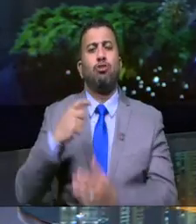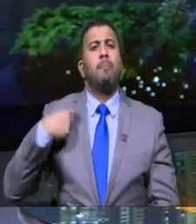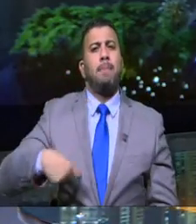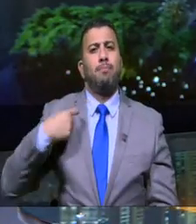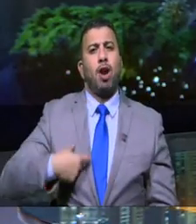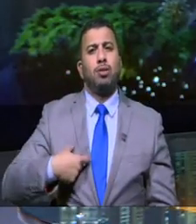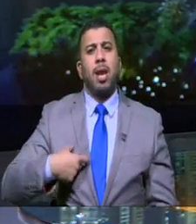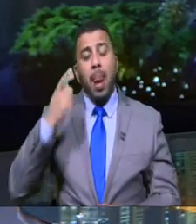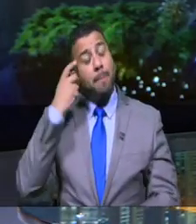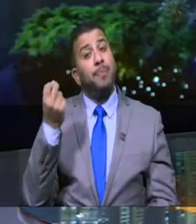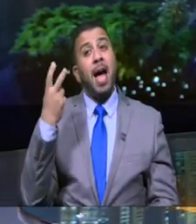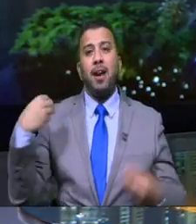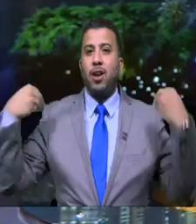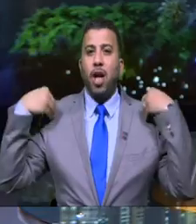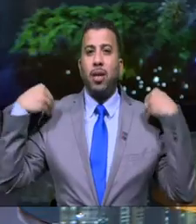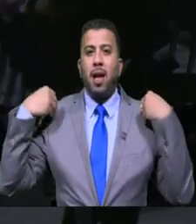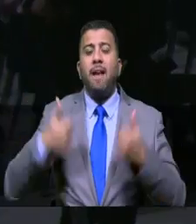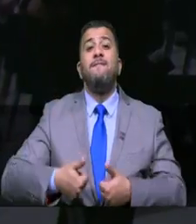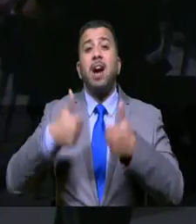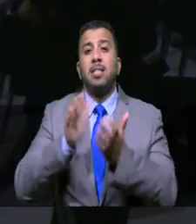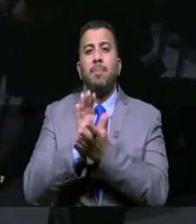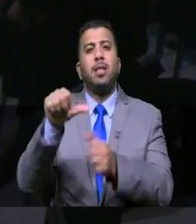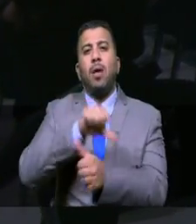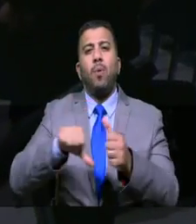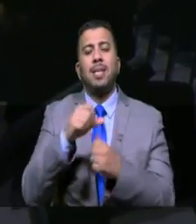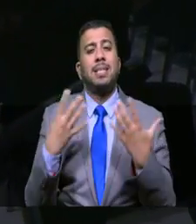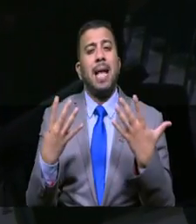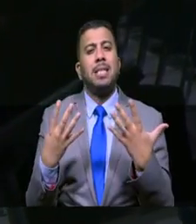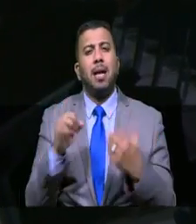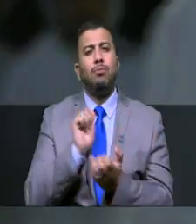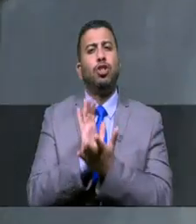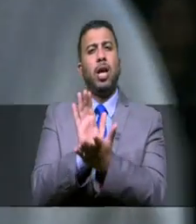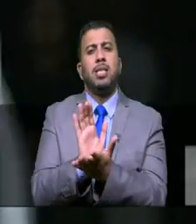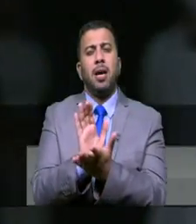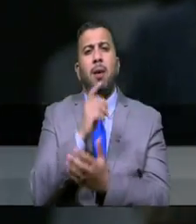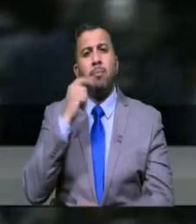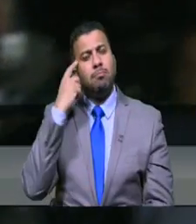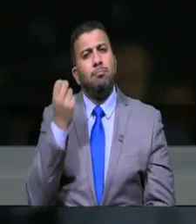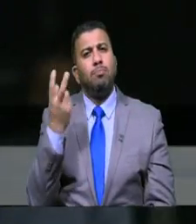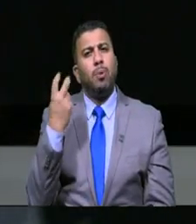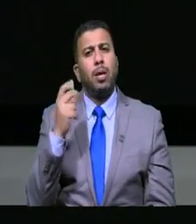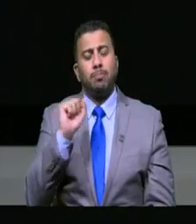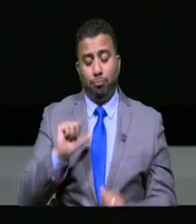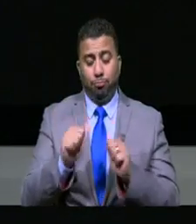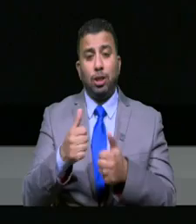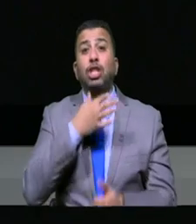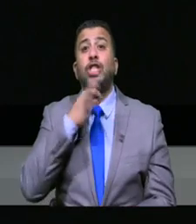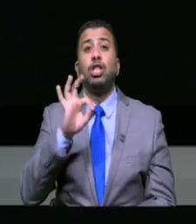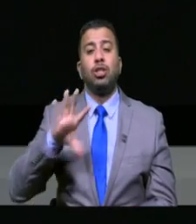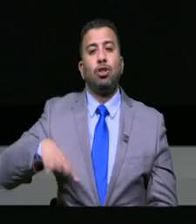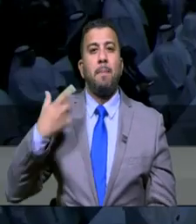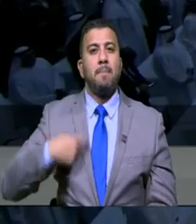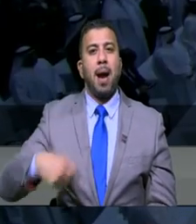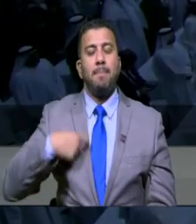بن راشد آل مكتوم للإبداع الرياضي الفائزين في الدورة التاسعة من الجائزة، إحدى مبادرات محمد بن راشد آل